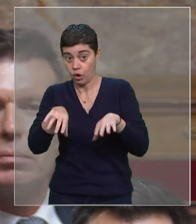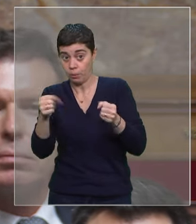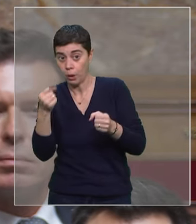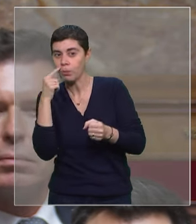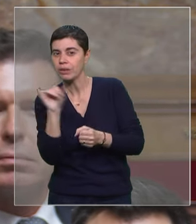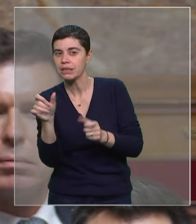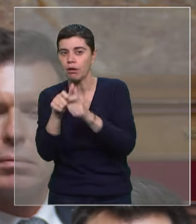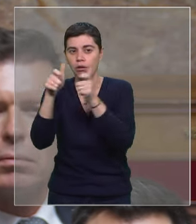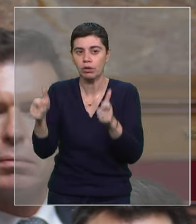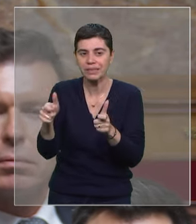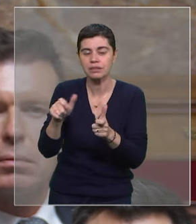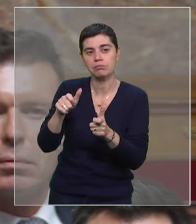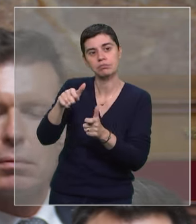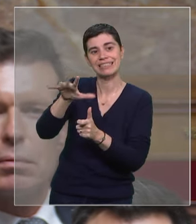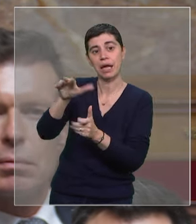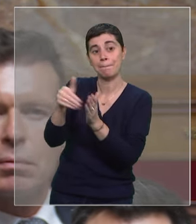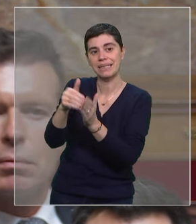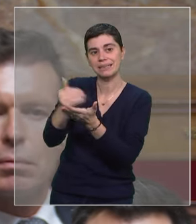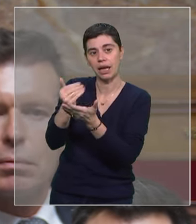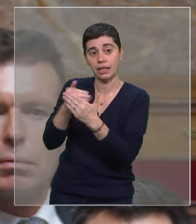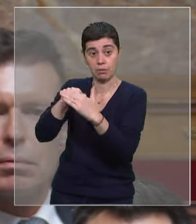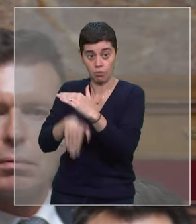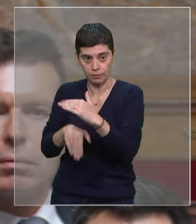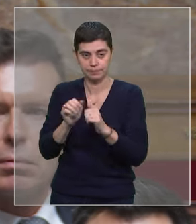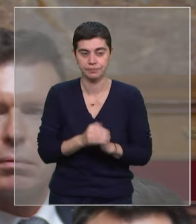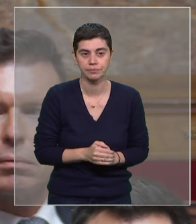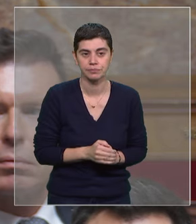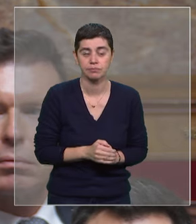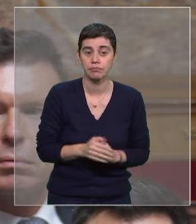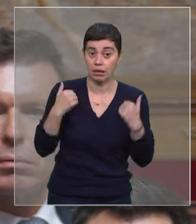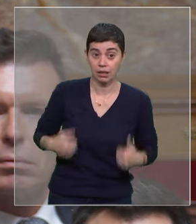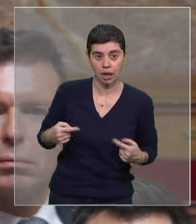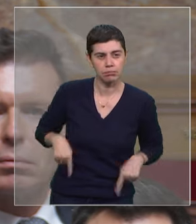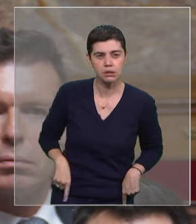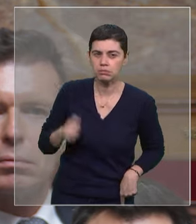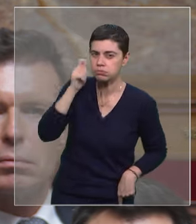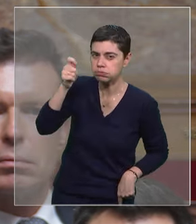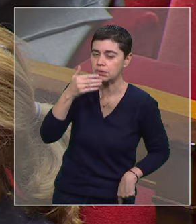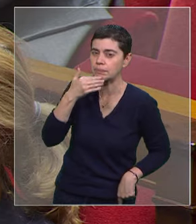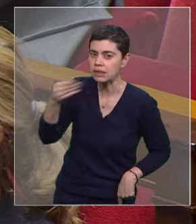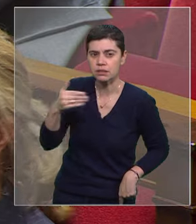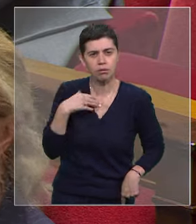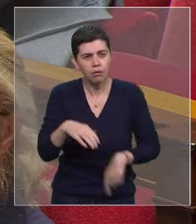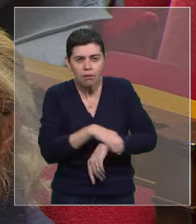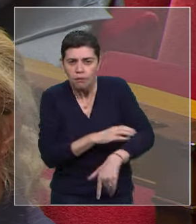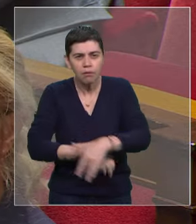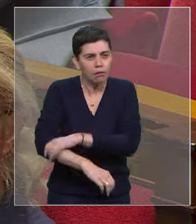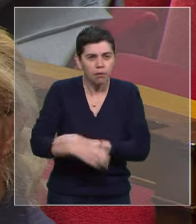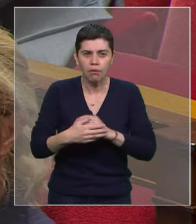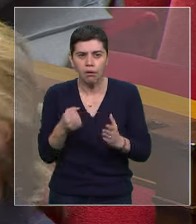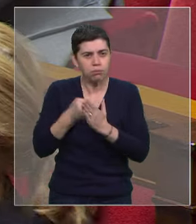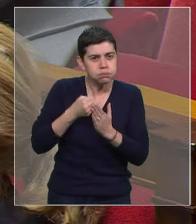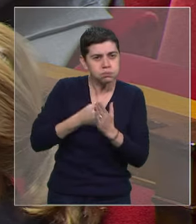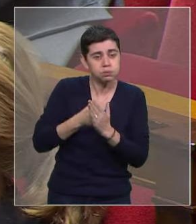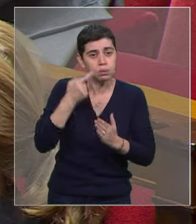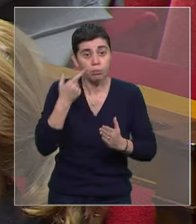de 5 000 salariés. Enfin, je tiens à vous remercier, Madame la Ministre, pour votre infatigable engagement en faveur de la vie associative et